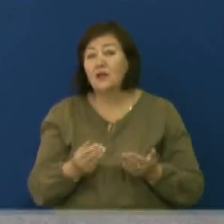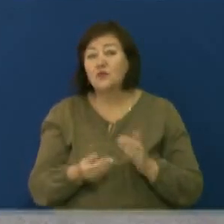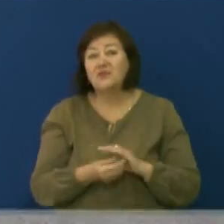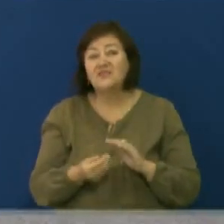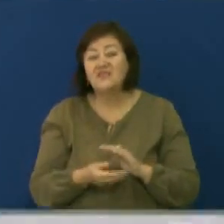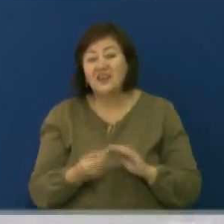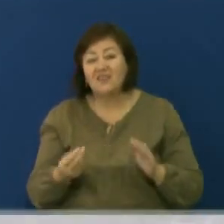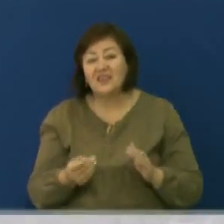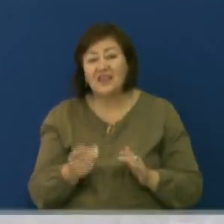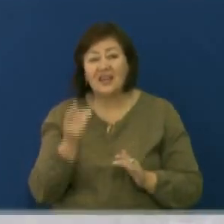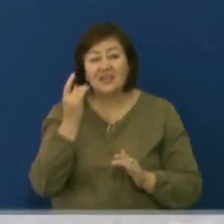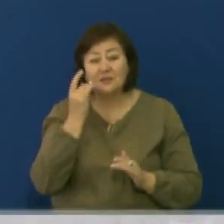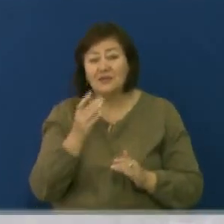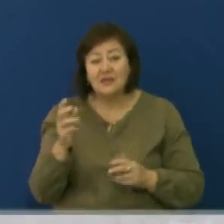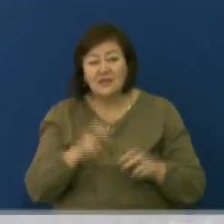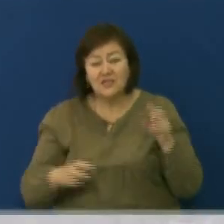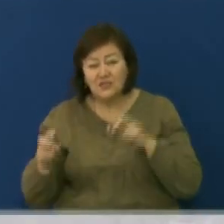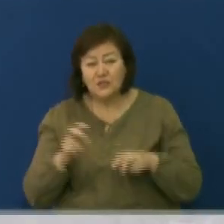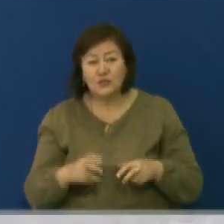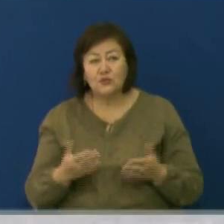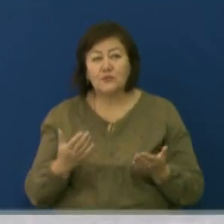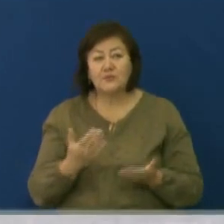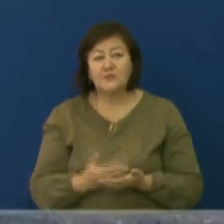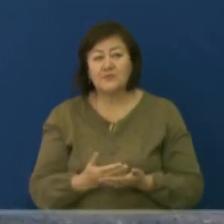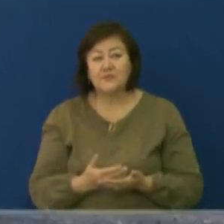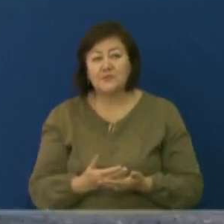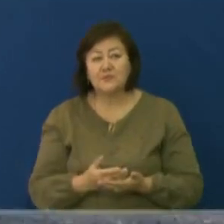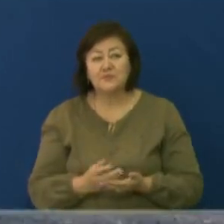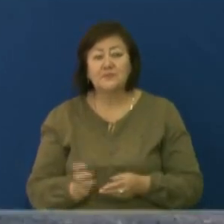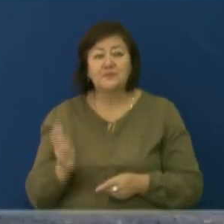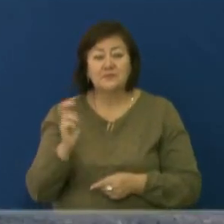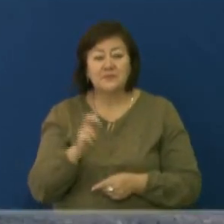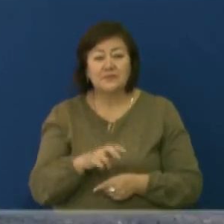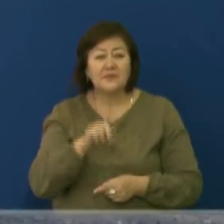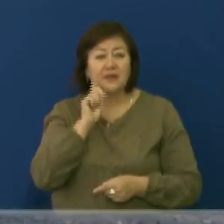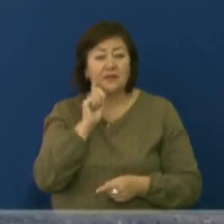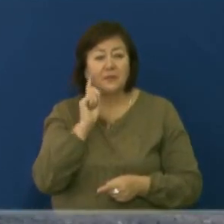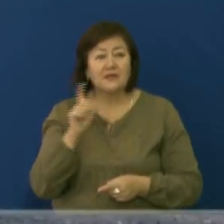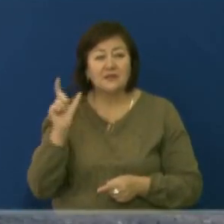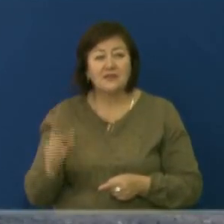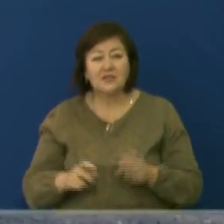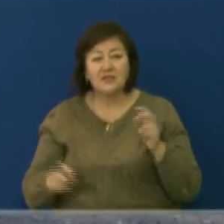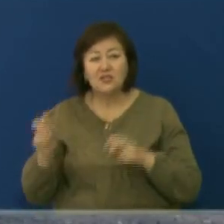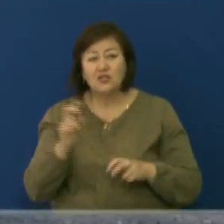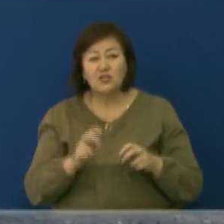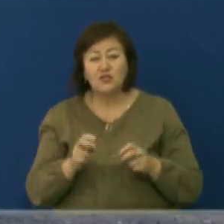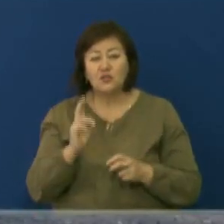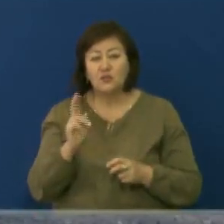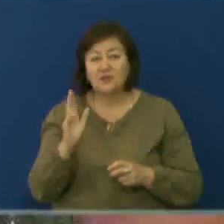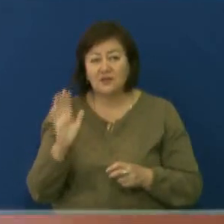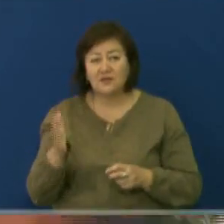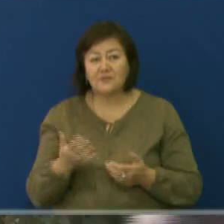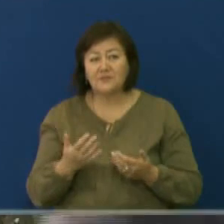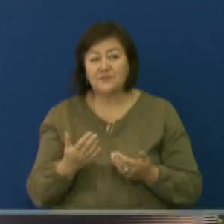кезінде пәтер іздеп әуреге түсіп жатқандары да бар. Шеткері аудандардан келген жастарды арзан әрі ыңғайлы пәтер табу мәселесі мазалайды. Оған